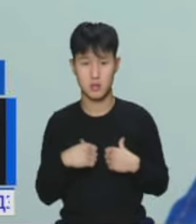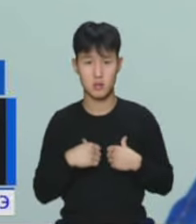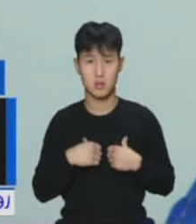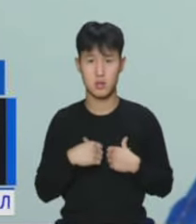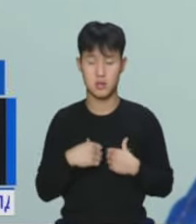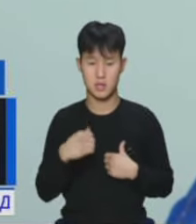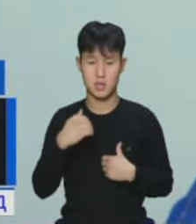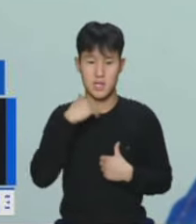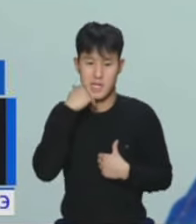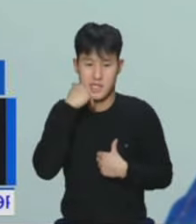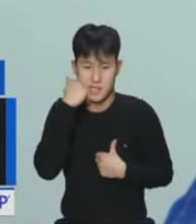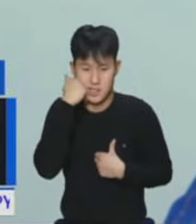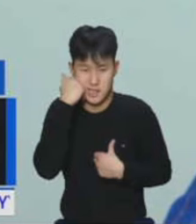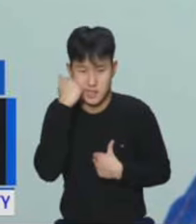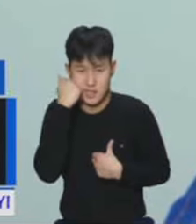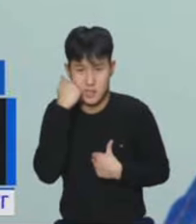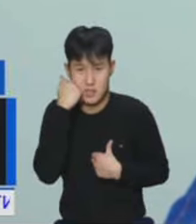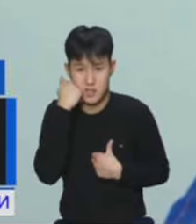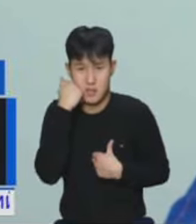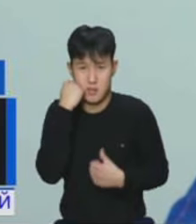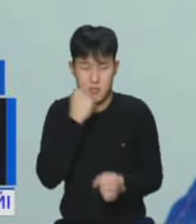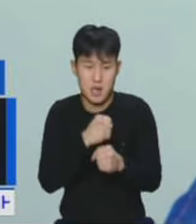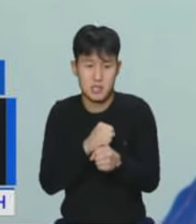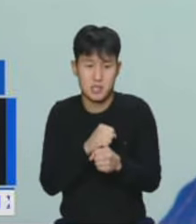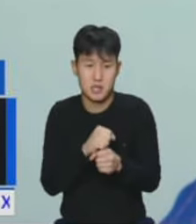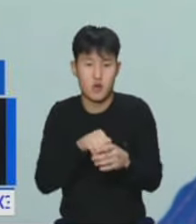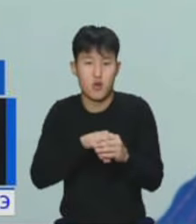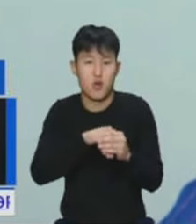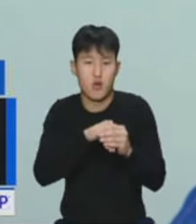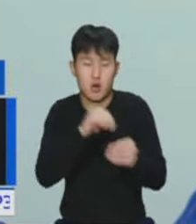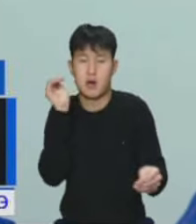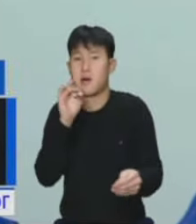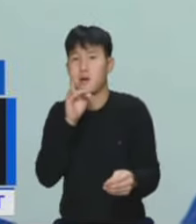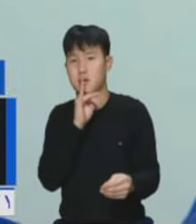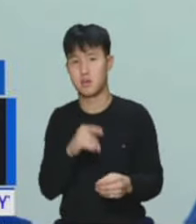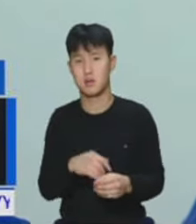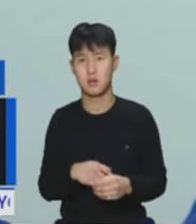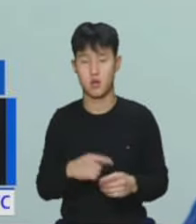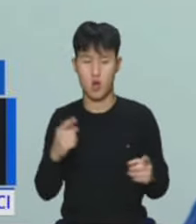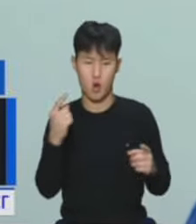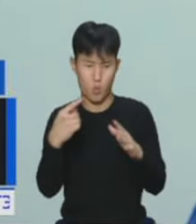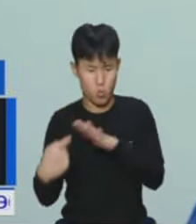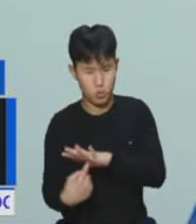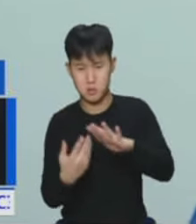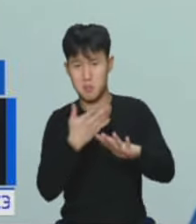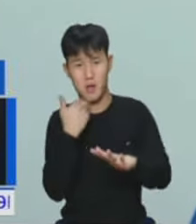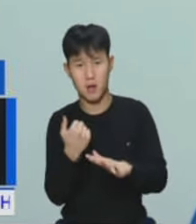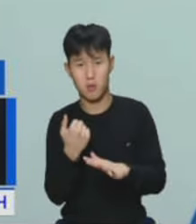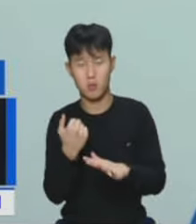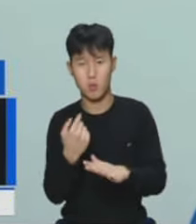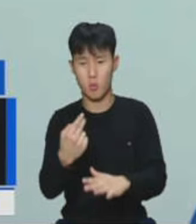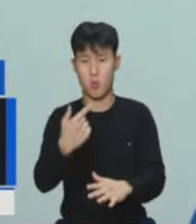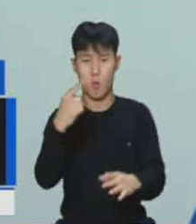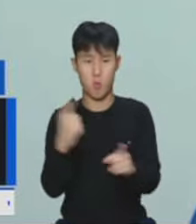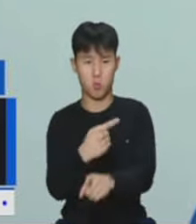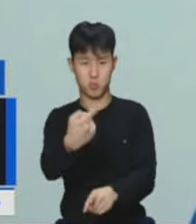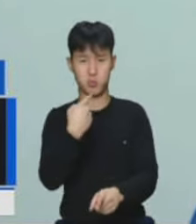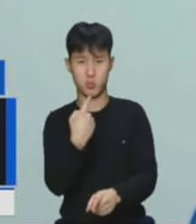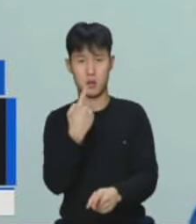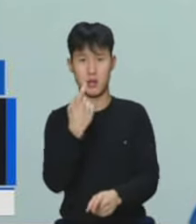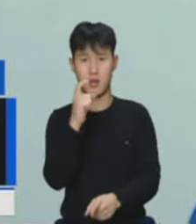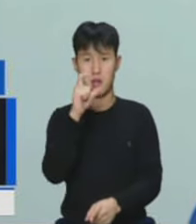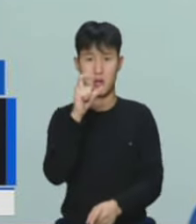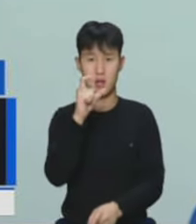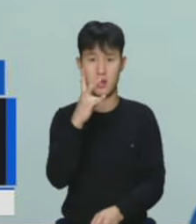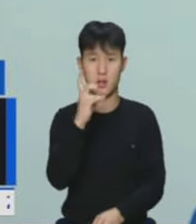нүрээ элгэндээ нааж одоо би шууд ажиллаа өгнө гэсэн үг. Орон төсгүй гүтгэлгийг Бэнквайр улсын хурлын